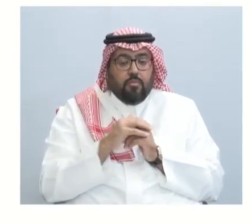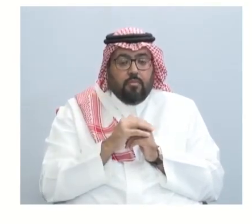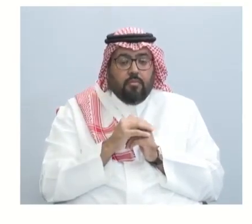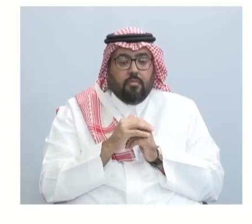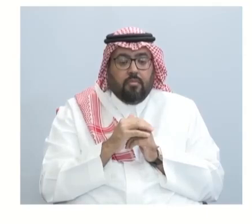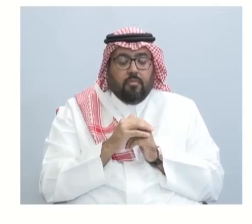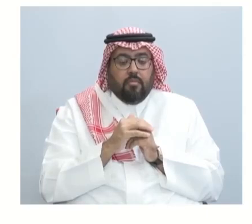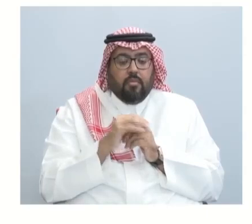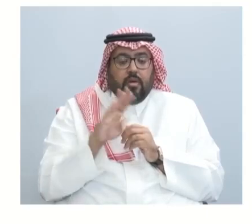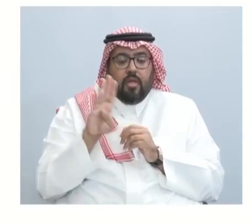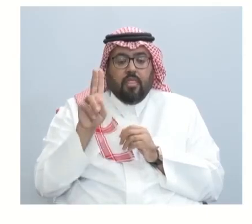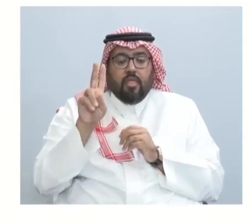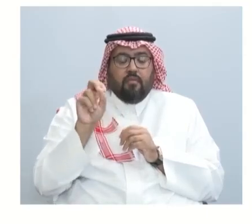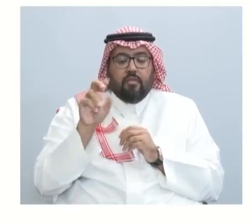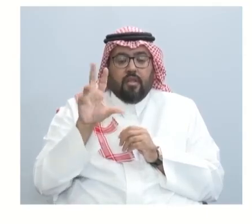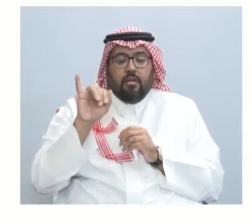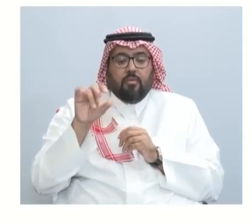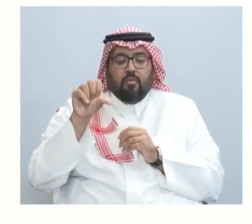كثافه المواد